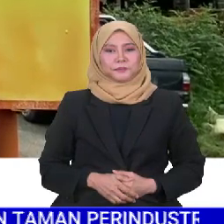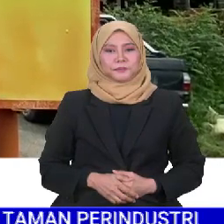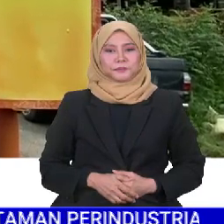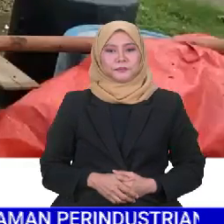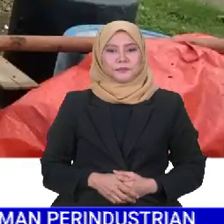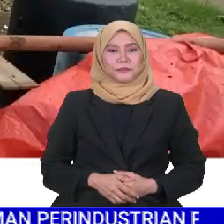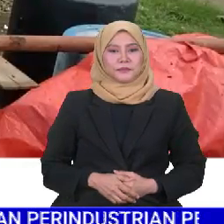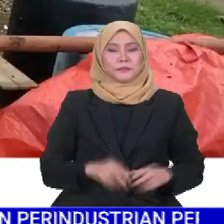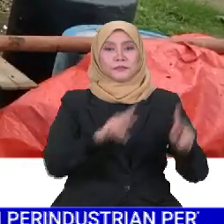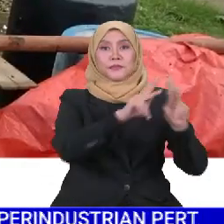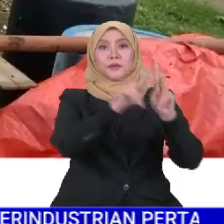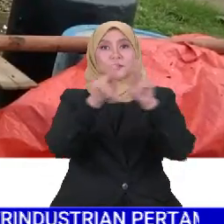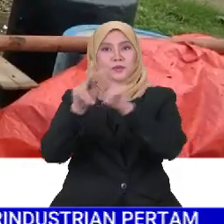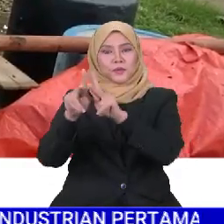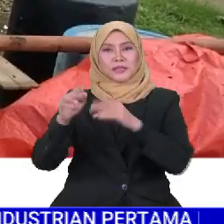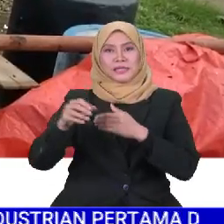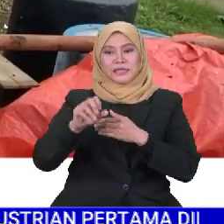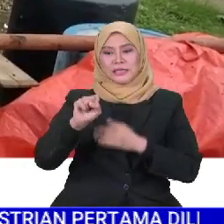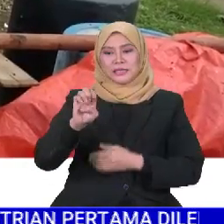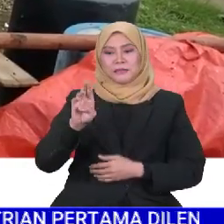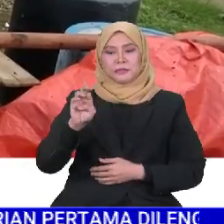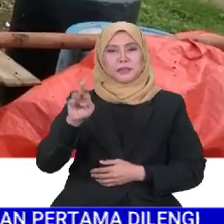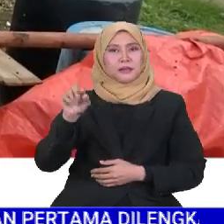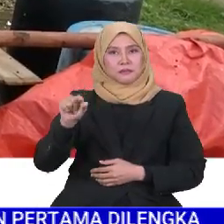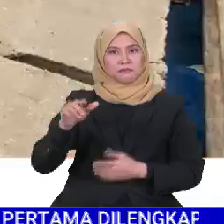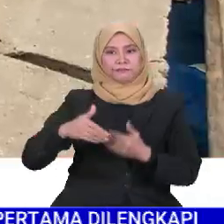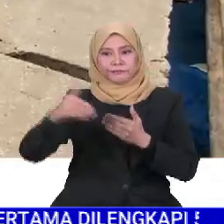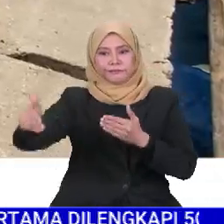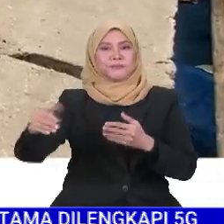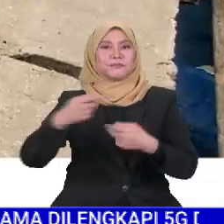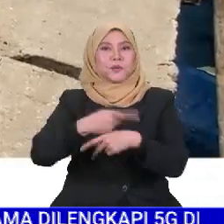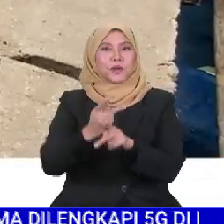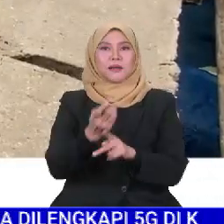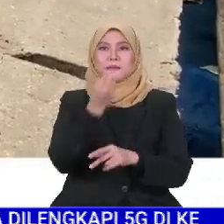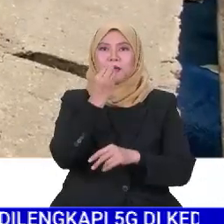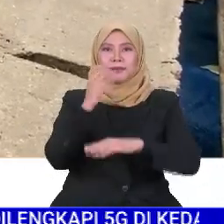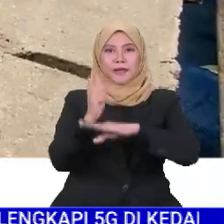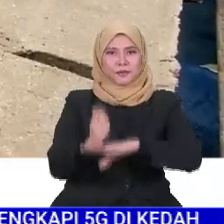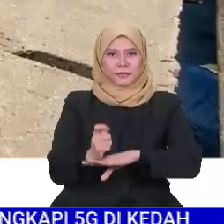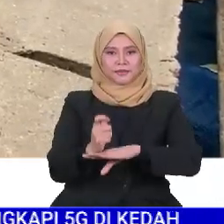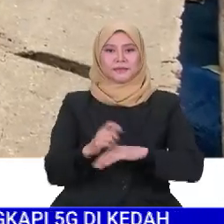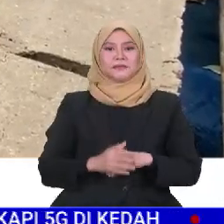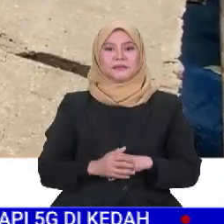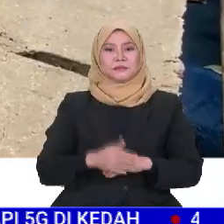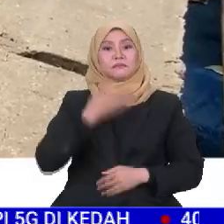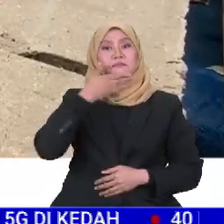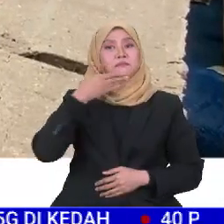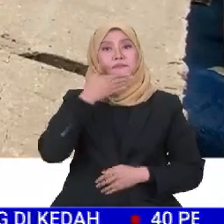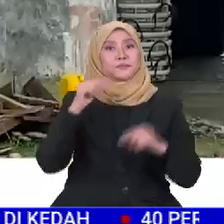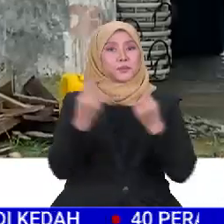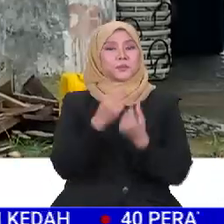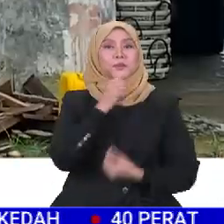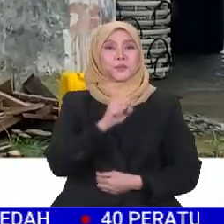Jabatan Angkat di Kampung Hujung Tanjung, Seberang Takir jadi lokasi jualan produk makanan tradisional. Di sinilah anak muda berusia